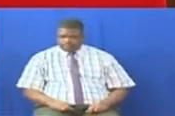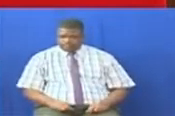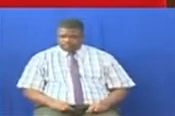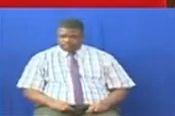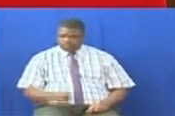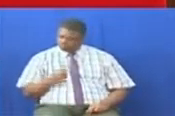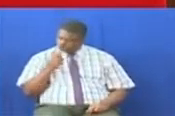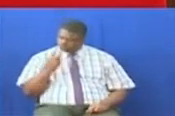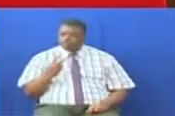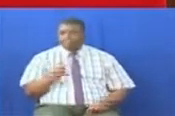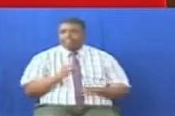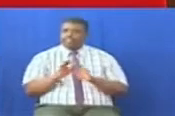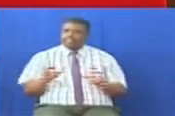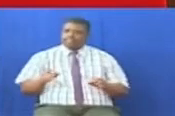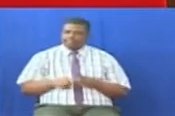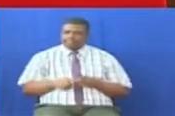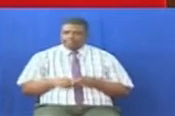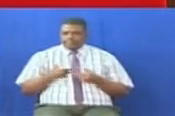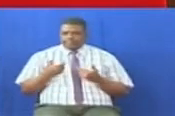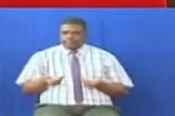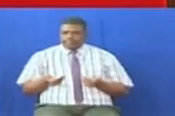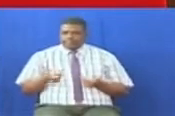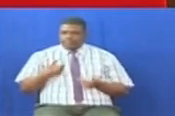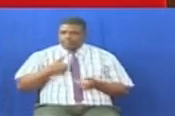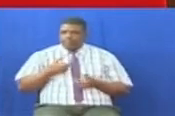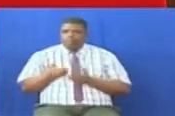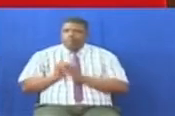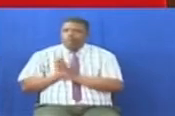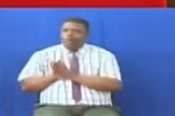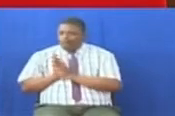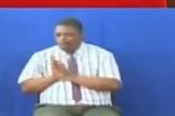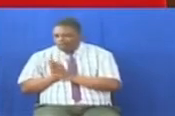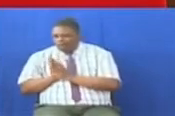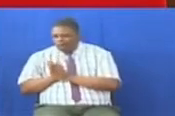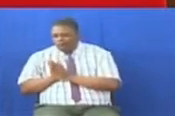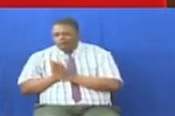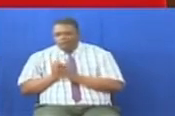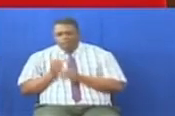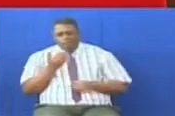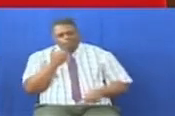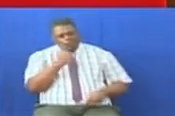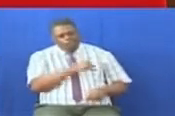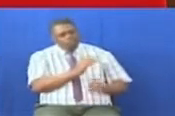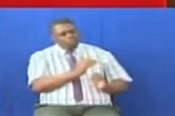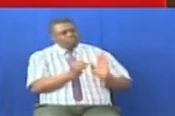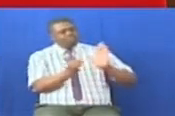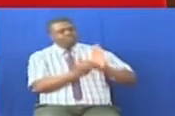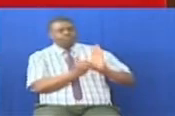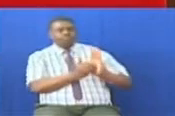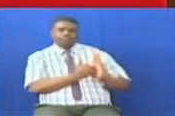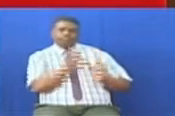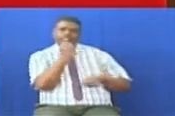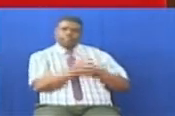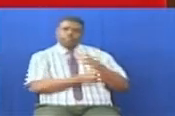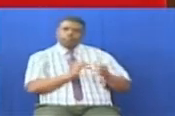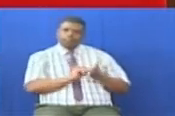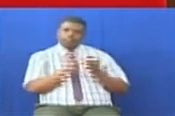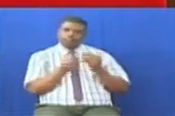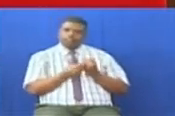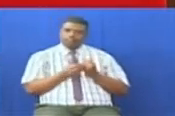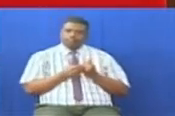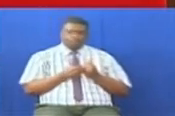kwenye CAG. Sasa mimi niombe kama tumependa kisheria, je, hatua gani zinachukuliwa kwa halmashauri